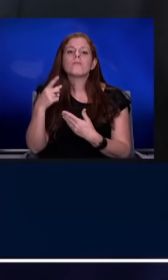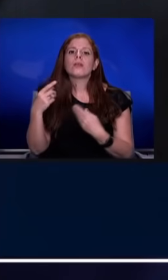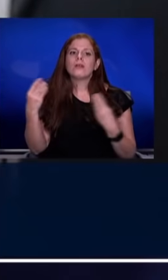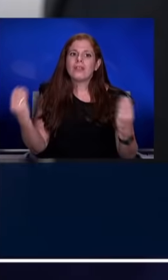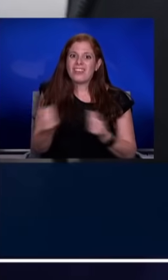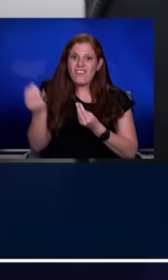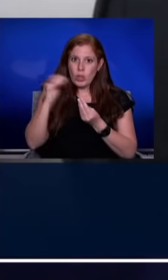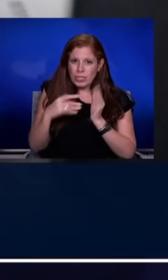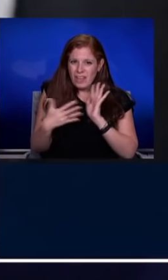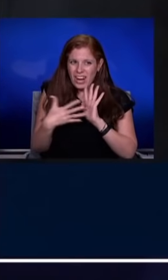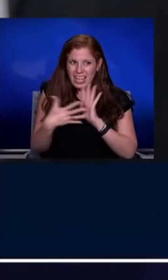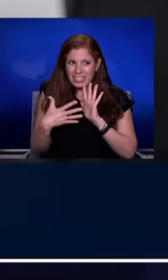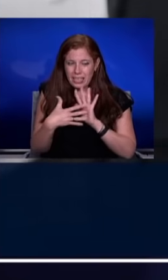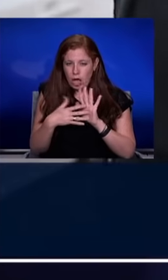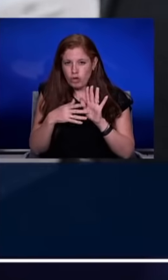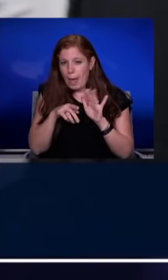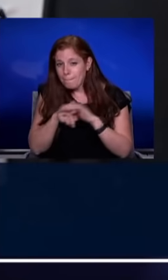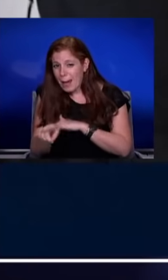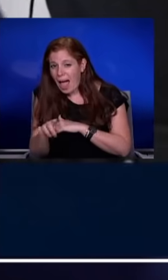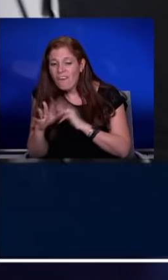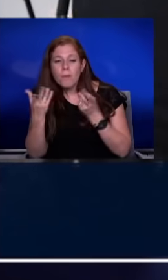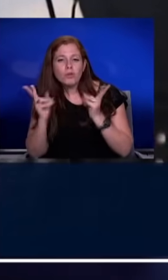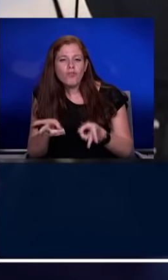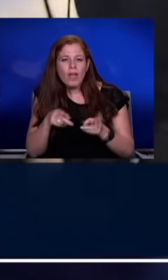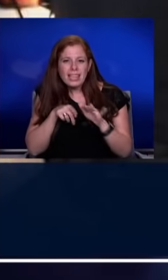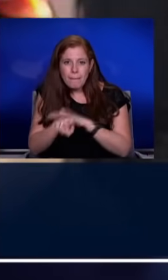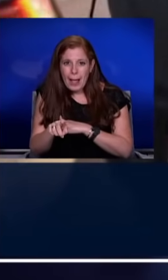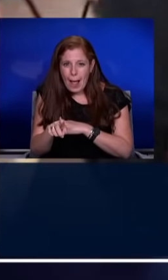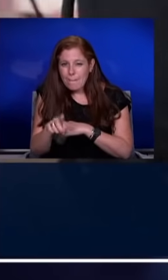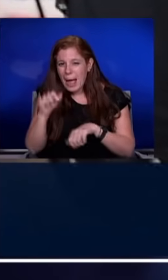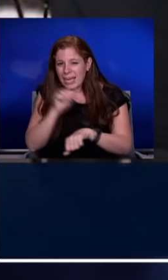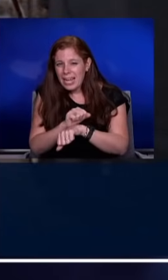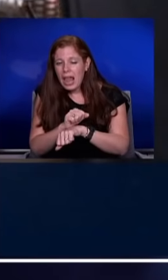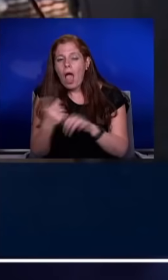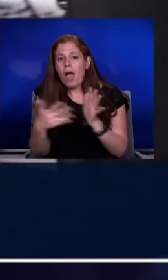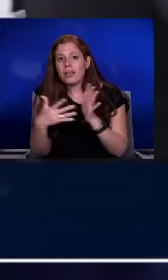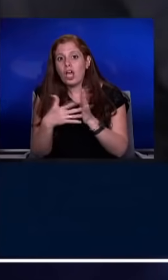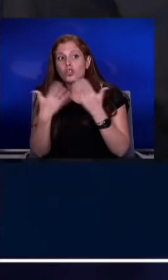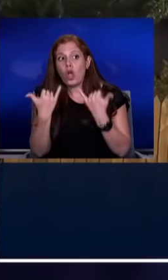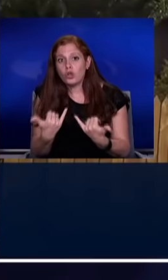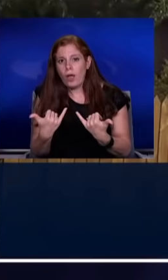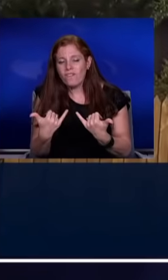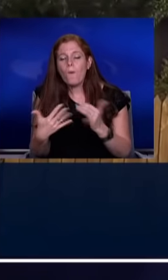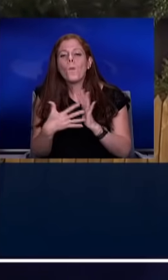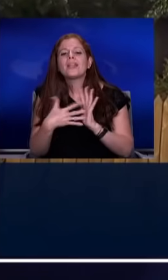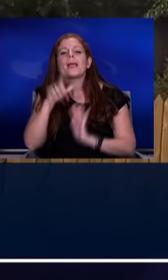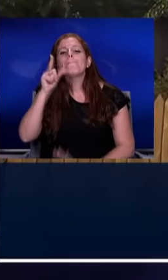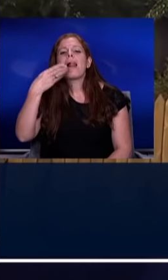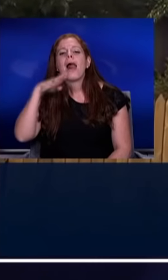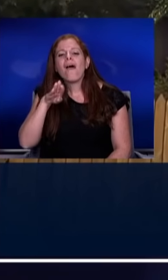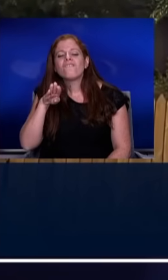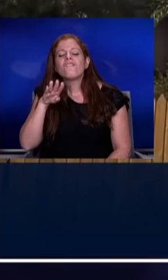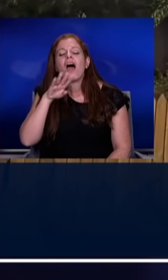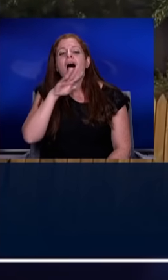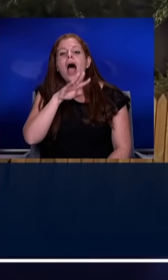על בעצם חקירת הבריחה ומה שאפשר את הבריחה הזאת מהכלא, החקירה שמתנהלת בלאב 433 במשטרה, כמה